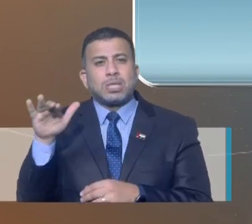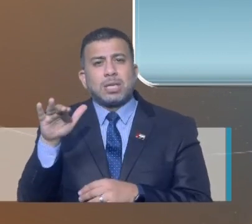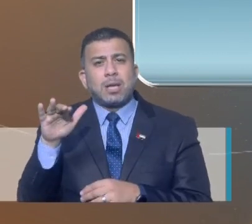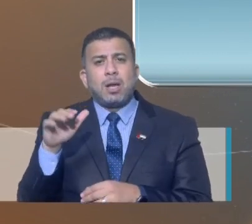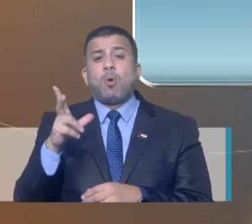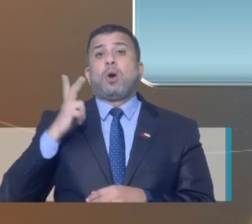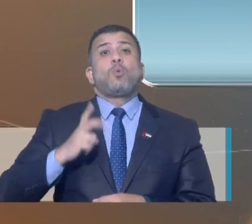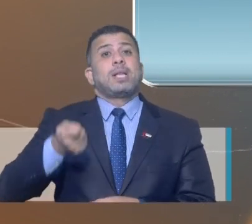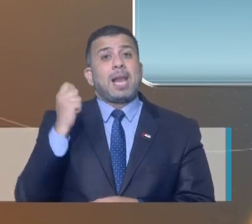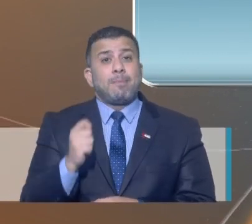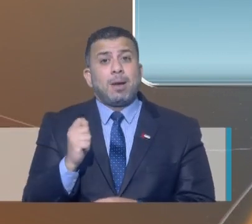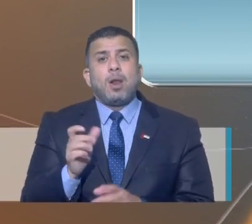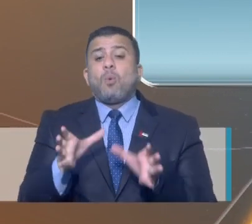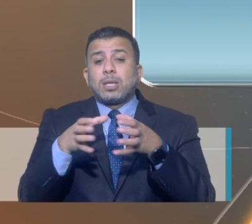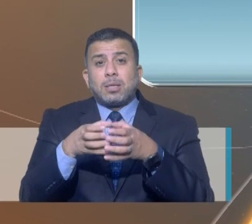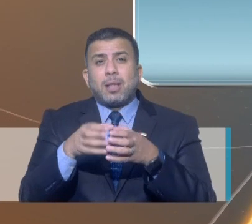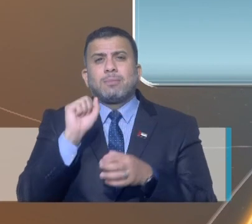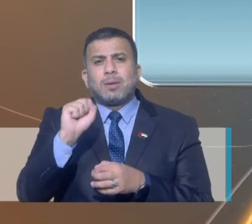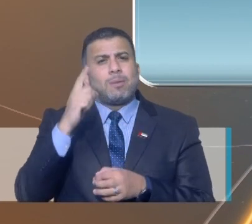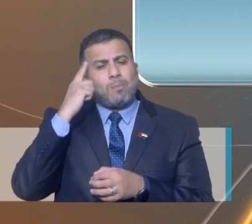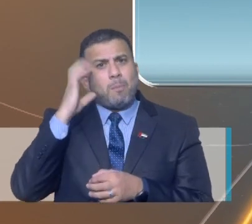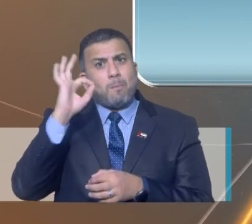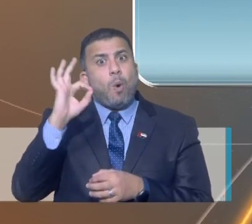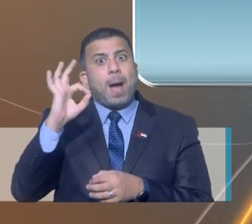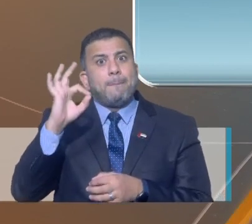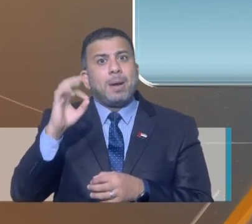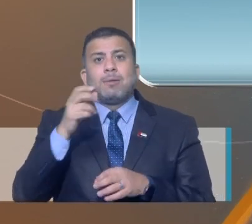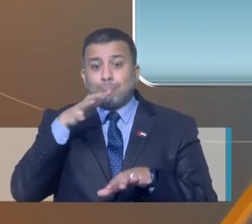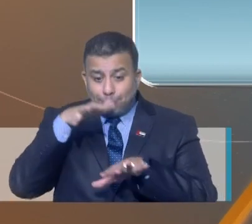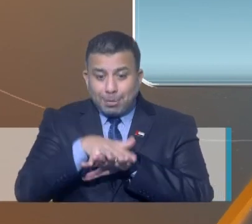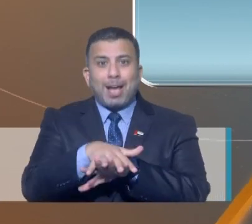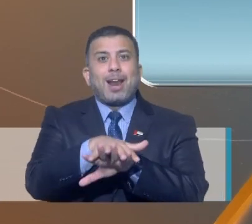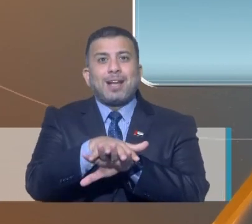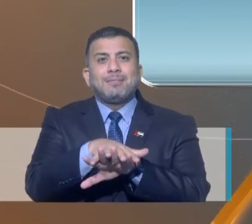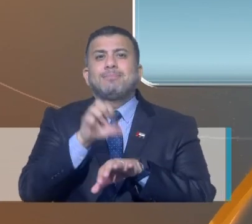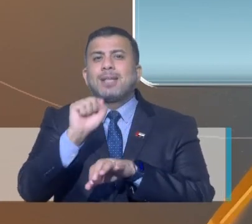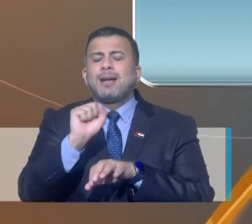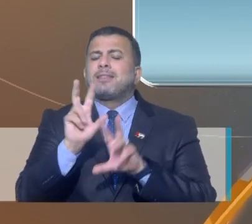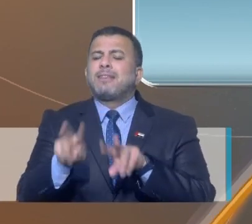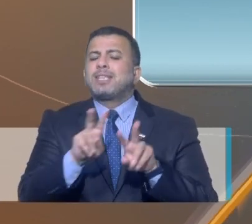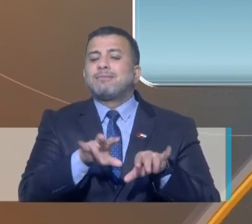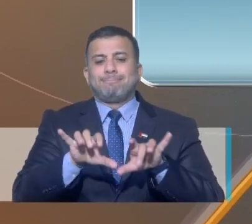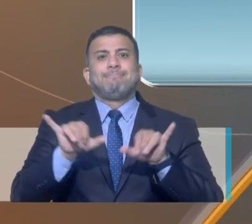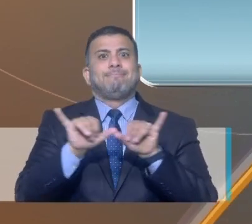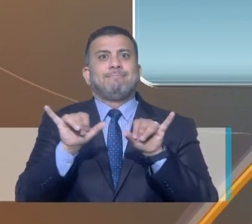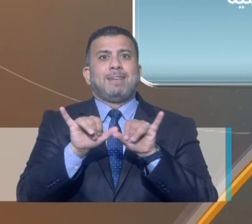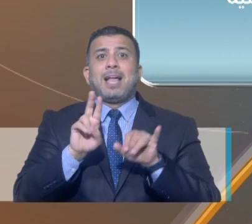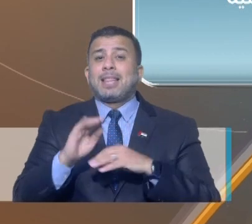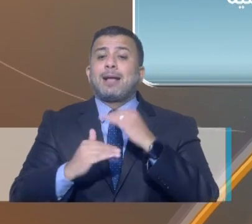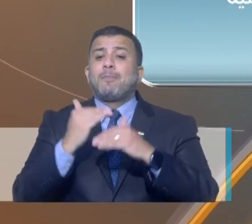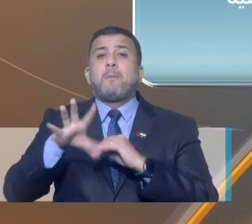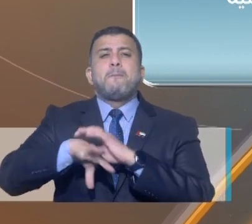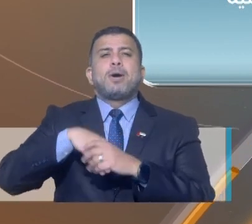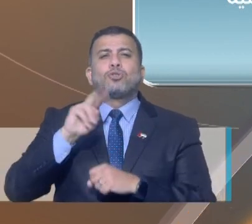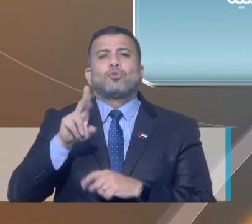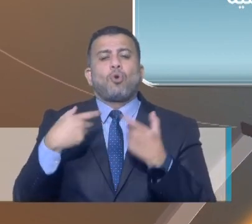والمتوسطه ورواد الاعمال واحتضان ذوي المواهب في الانخراط في القطاعات ذات الصله تنميه المشاريع